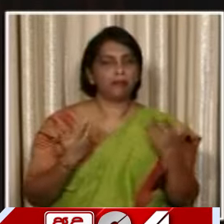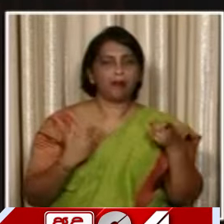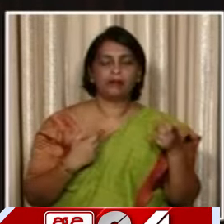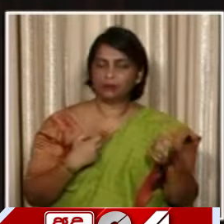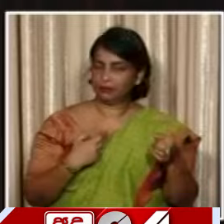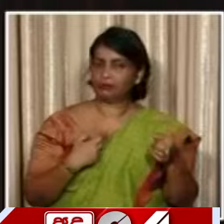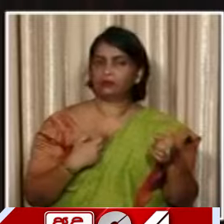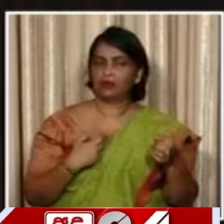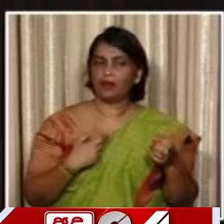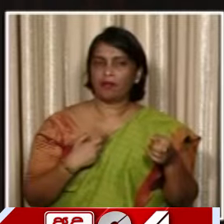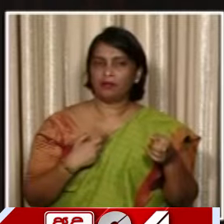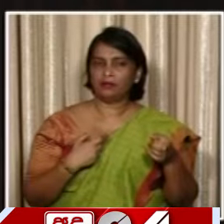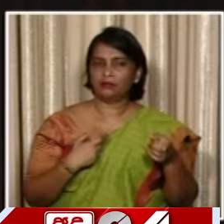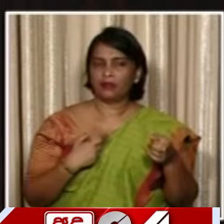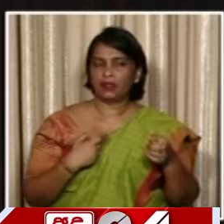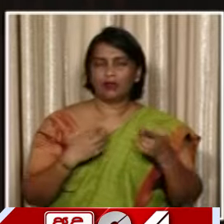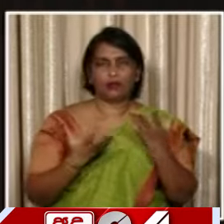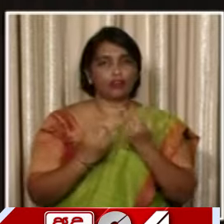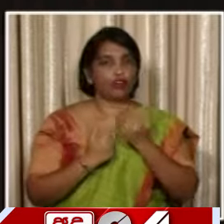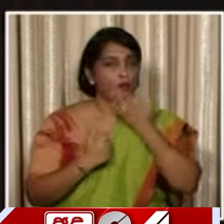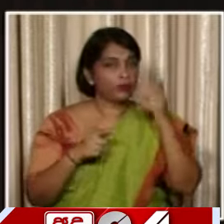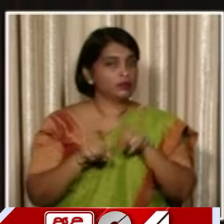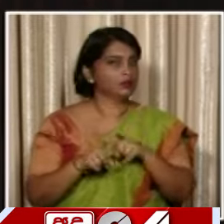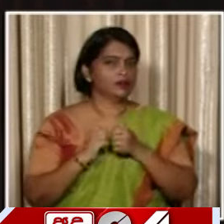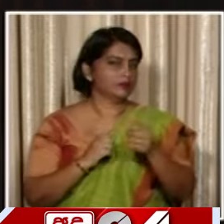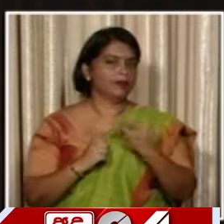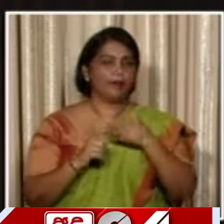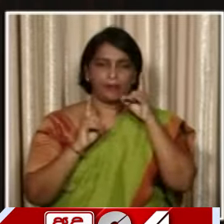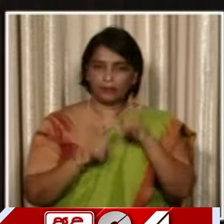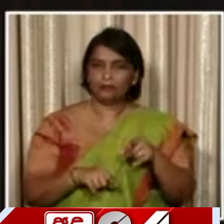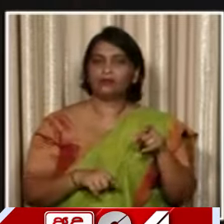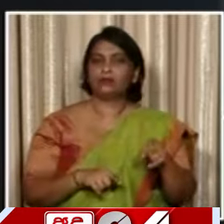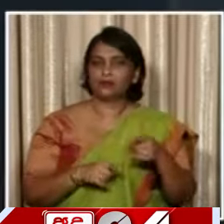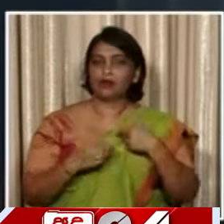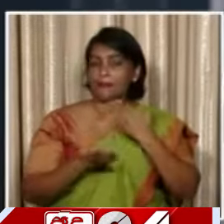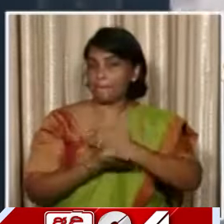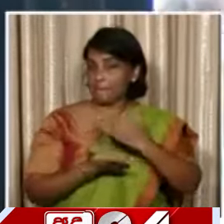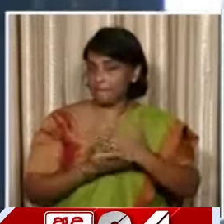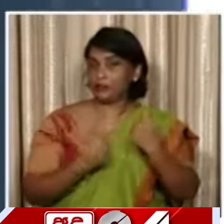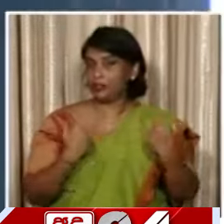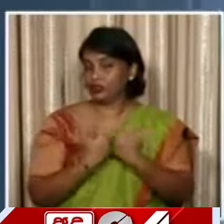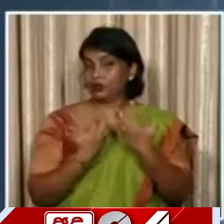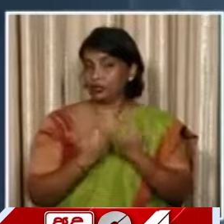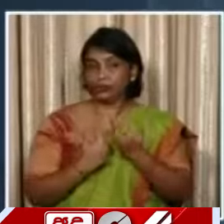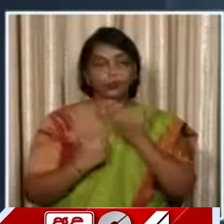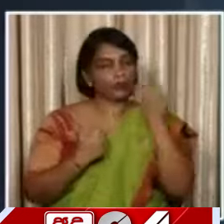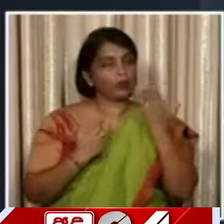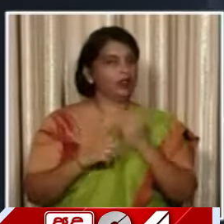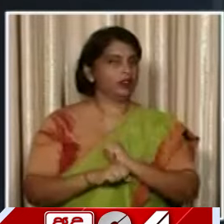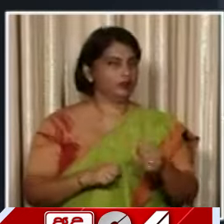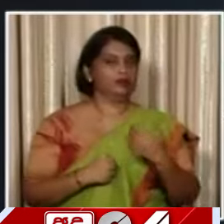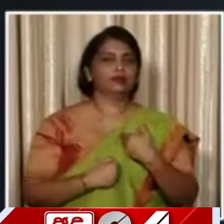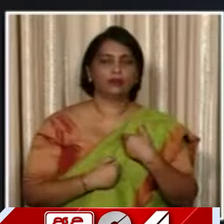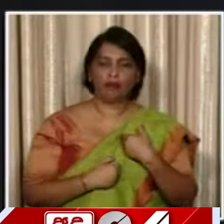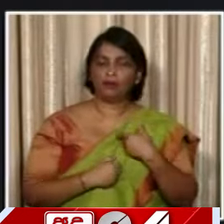මේක ඉතාමත්ම බාර ගන්න පුළුවන් මට්ටමක නැහැ, ඒ අභියෝගය බාර ගන්න පුළුවන් මට්ටමක නැහැ.